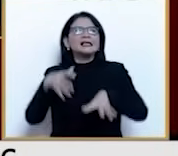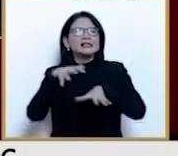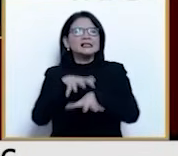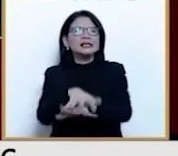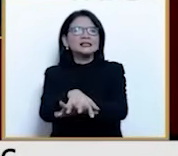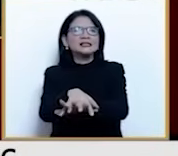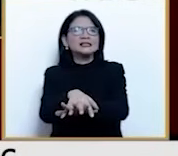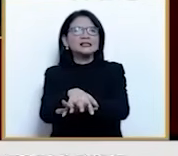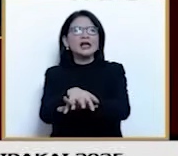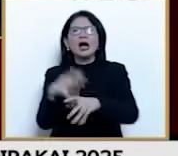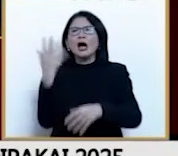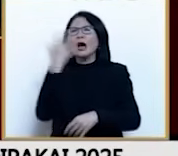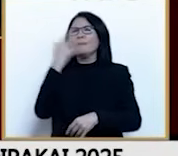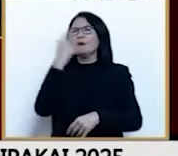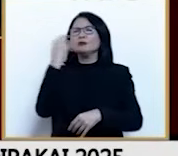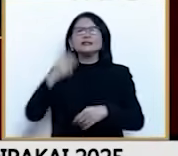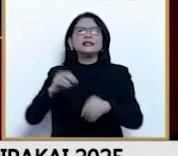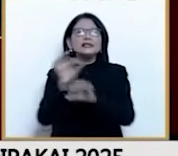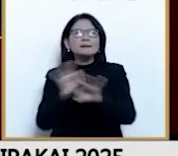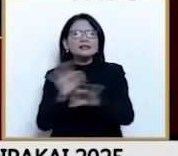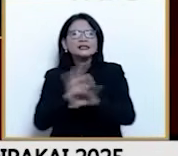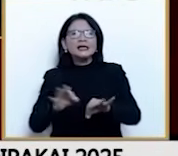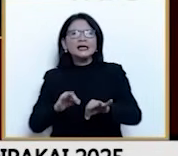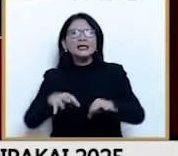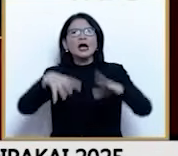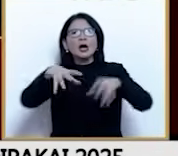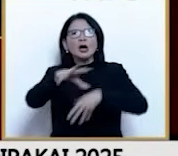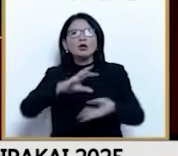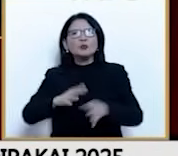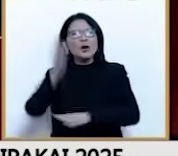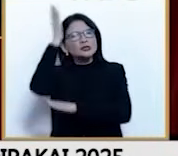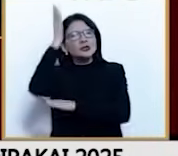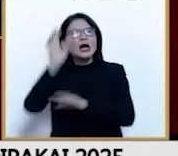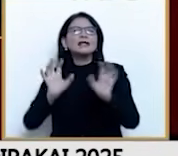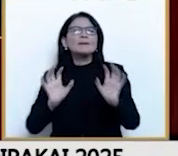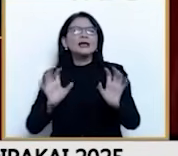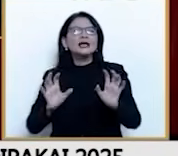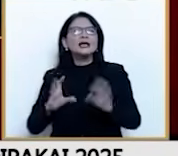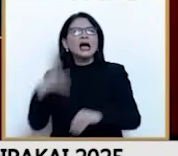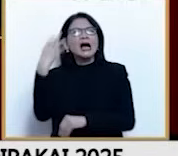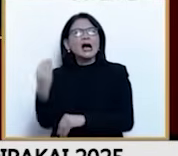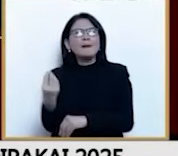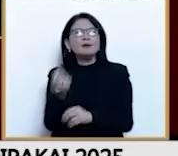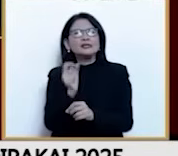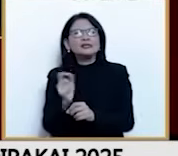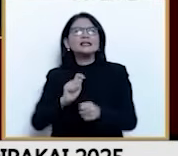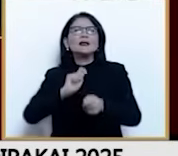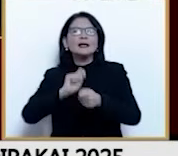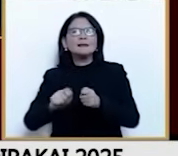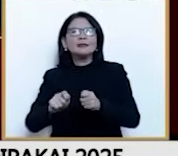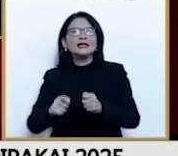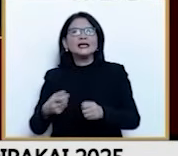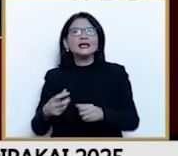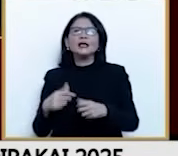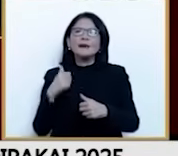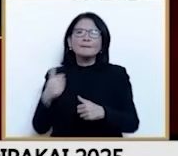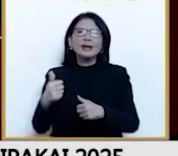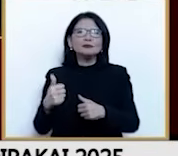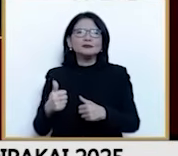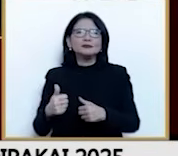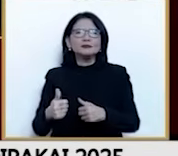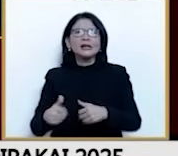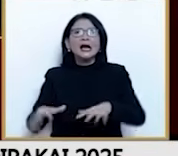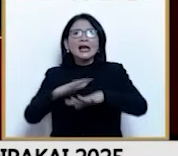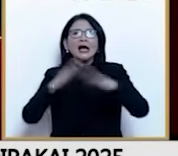diintegrasiin. Polusi dibersihin. Ruang terbuka hijau kurang dibanyakin. Kampung kumuh dibagusin. Lahan perumahan